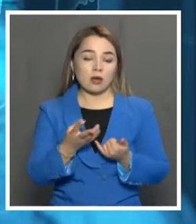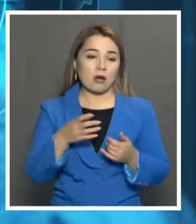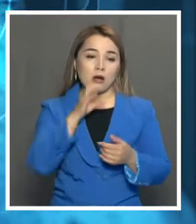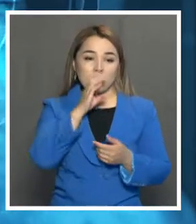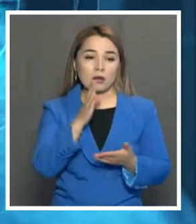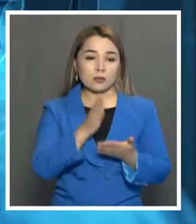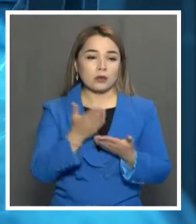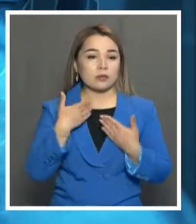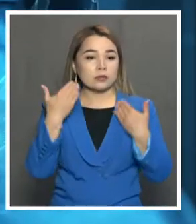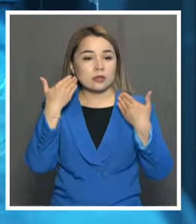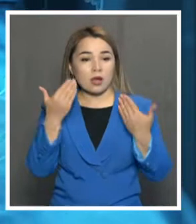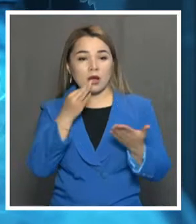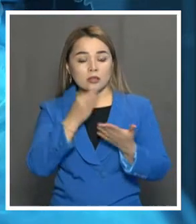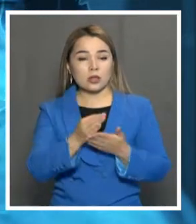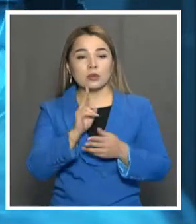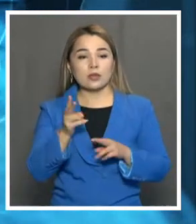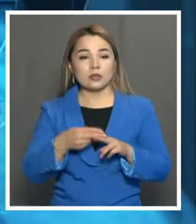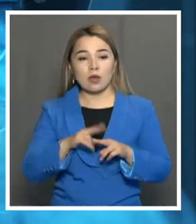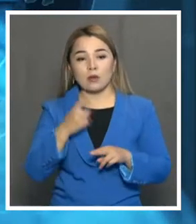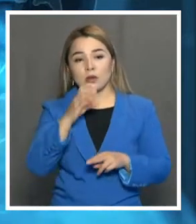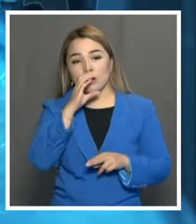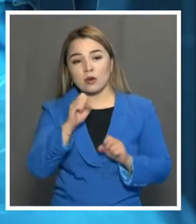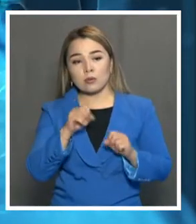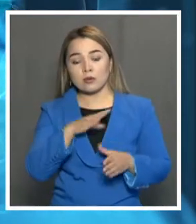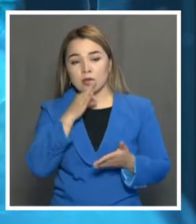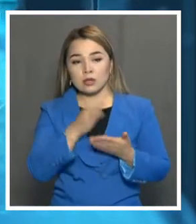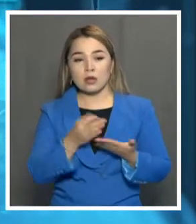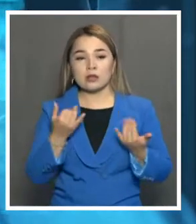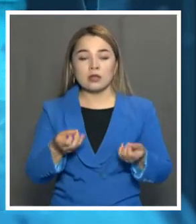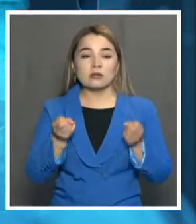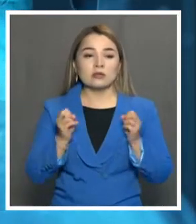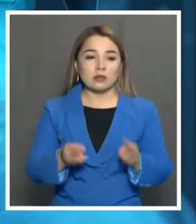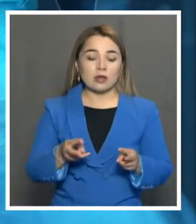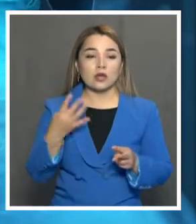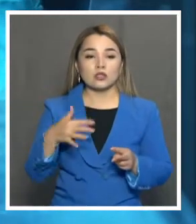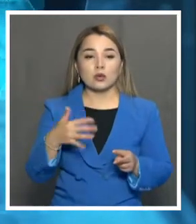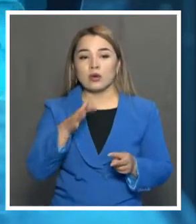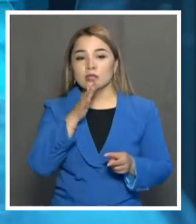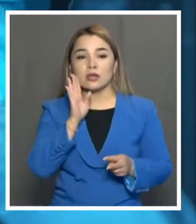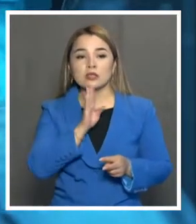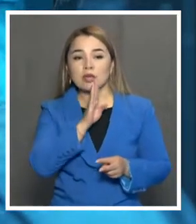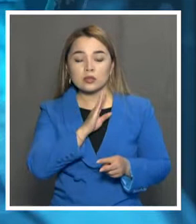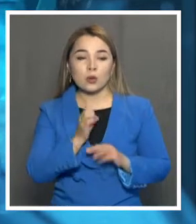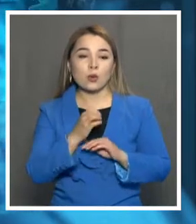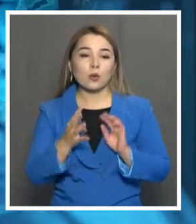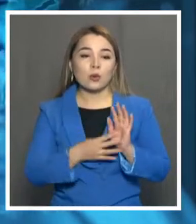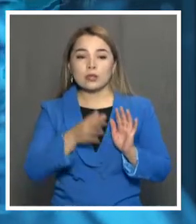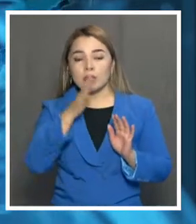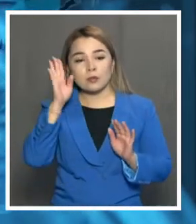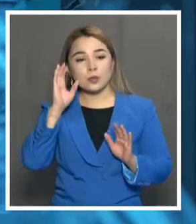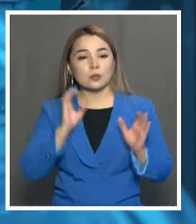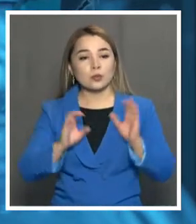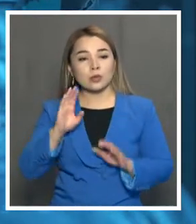айту қиын. Мүмкін осы қасқыр бір қасқырдың болуы мүмкін. Істелінген 50 жасар келіншектен 19 жасар студент